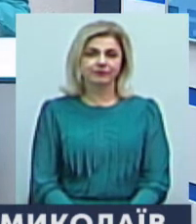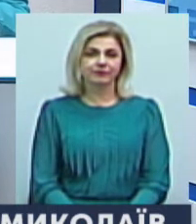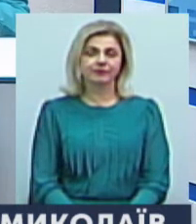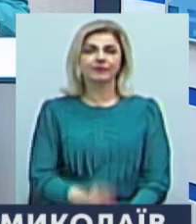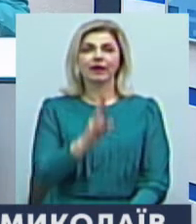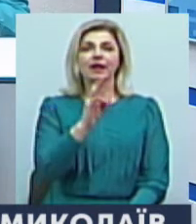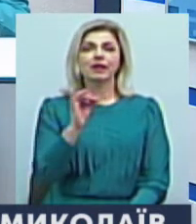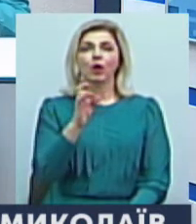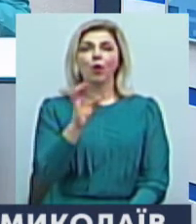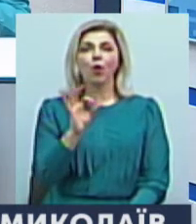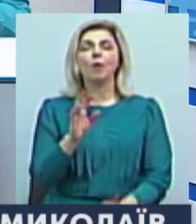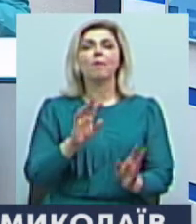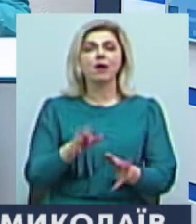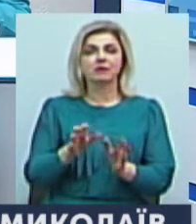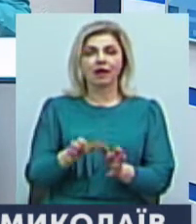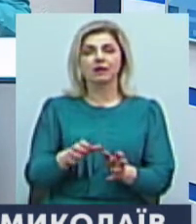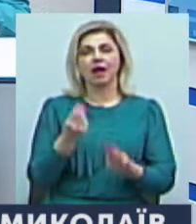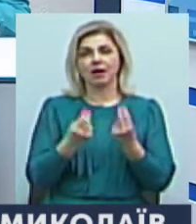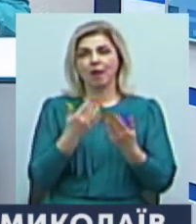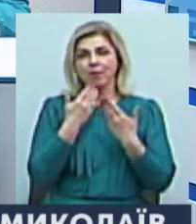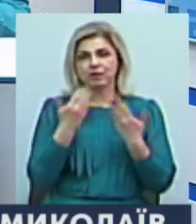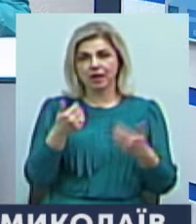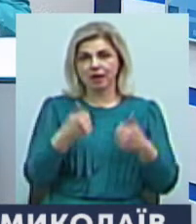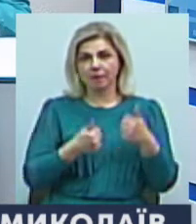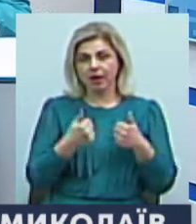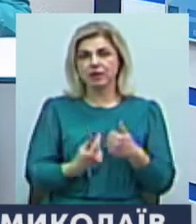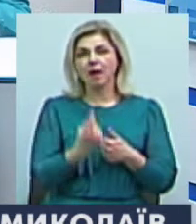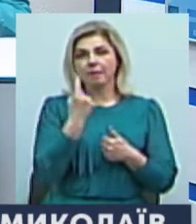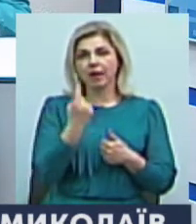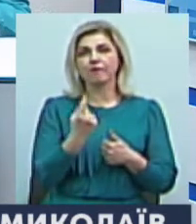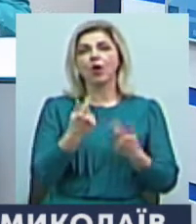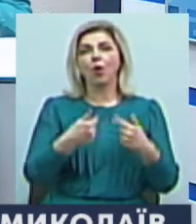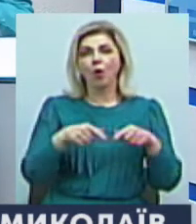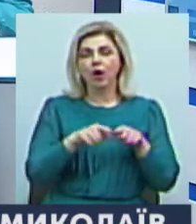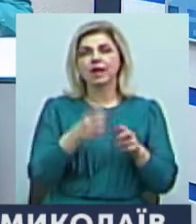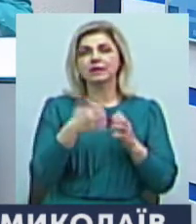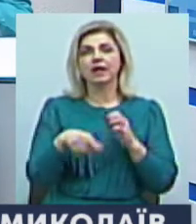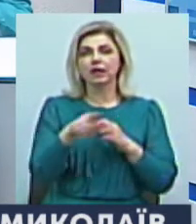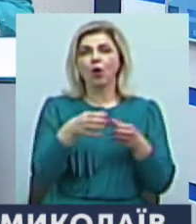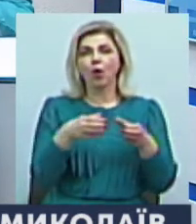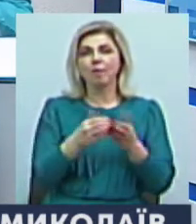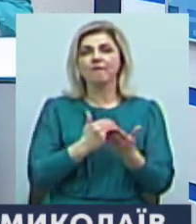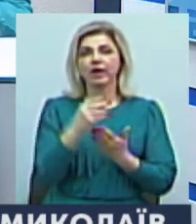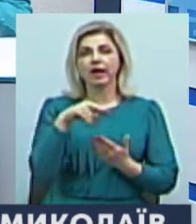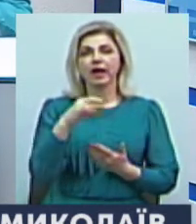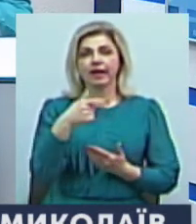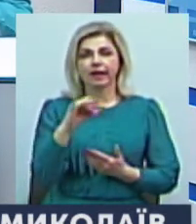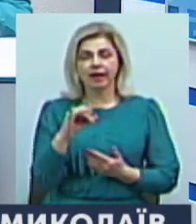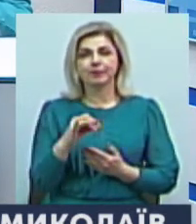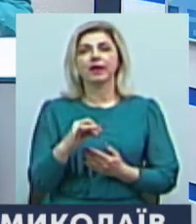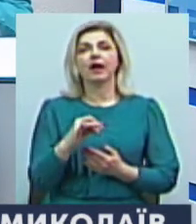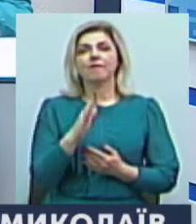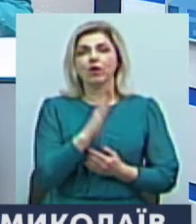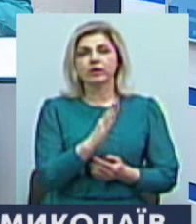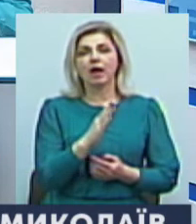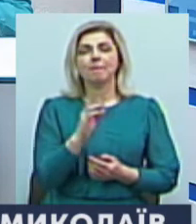Ніко Баскет зіграв останні матчі у першому колі чемпіонату України серед команд вищої ліги. Підопічні Валентина